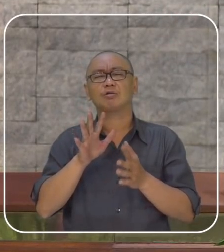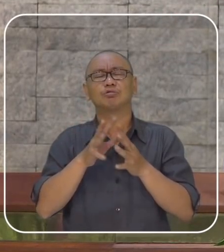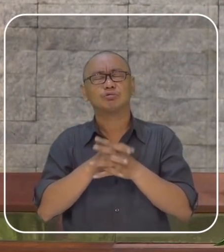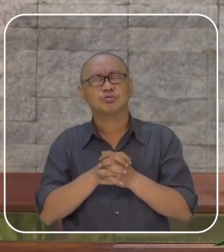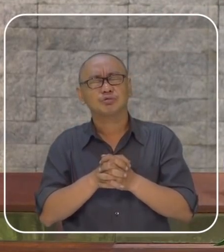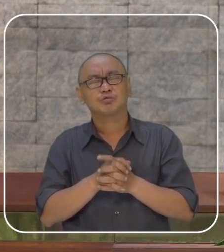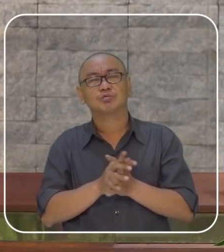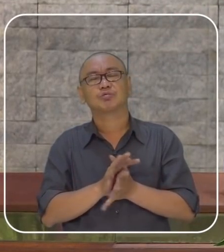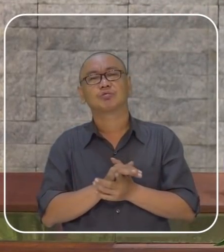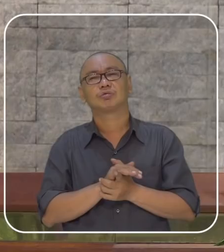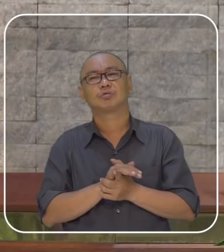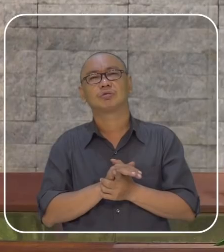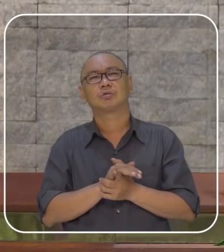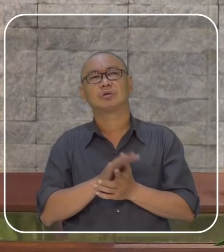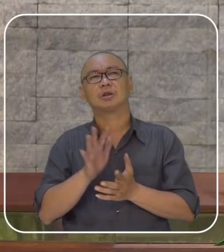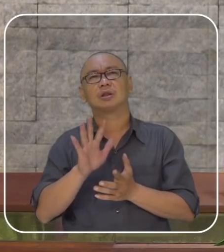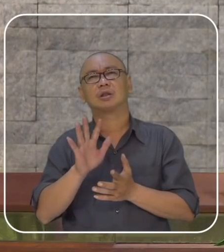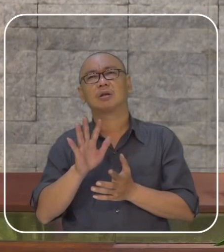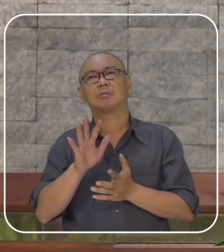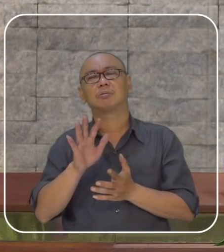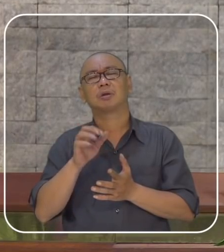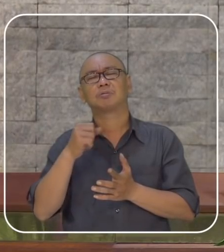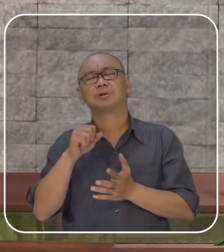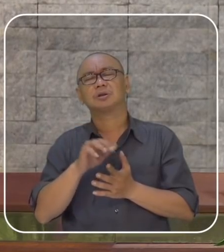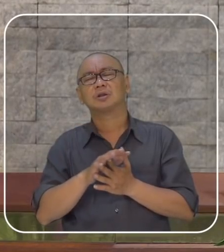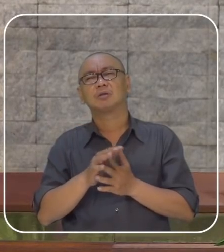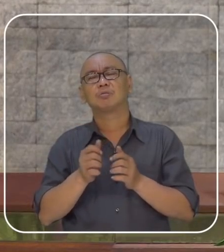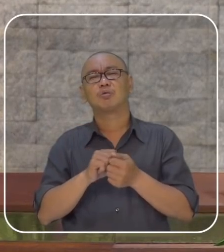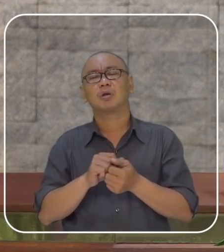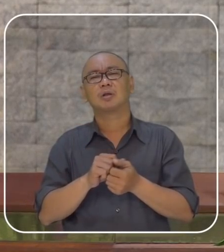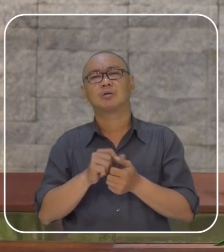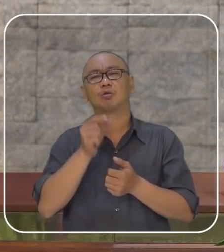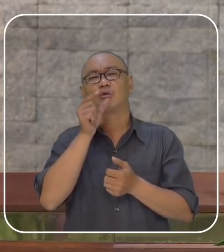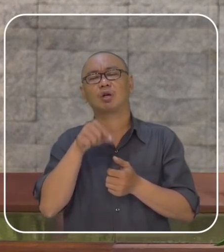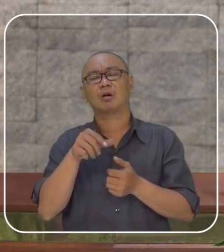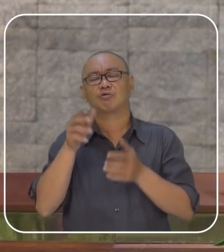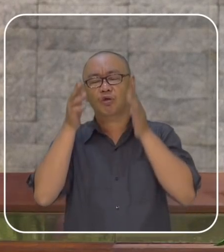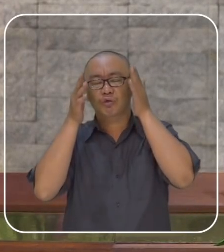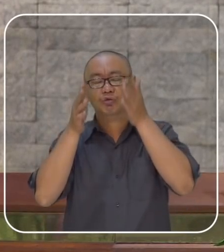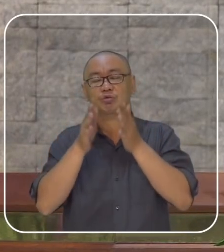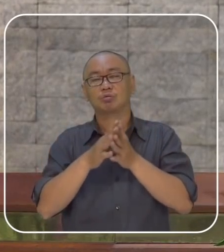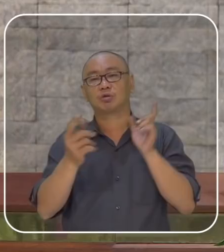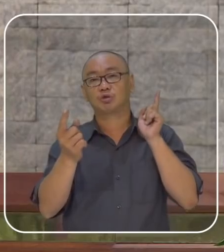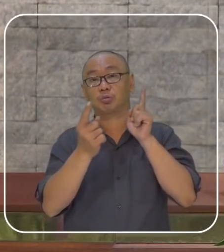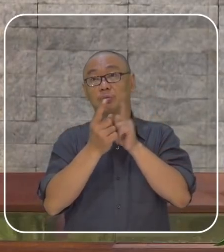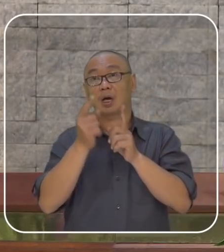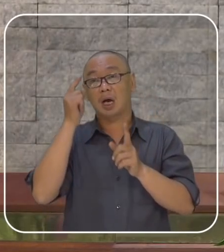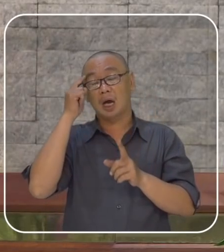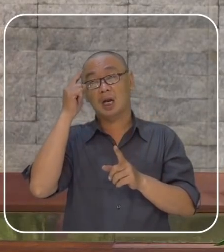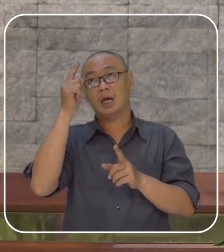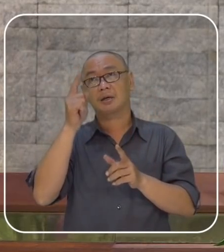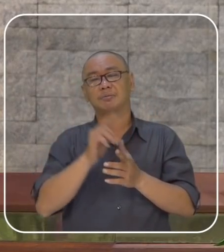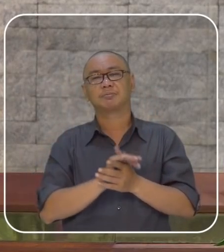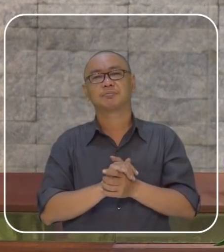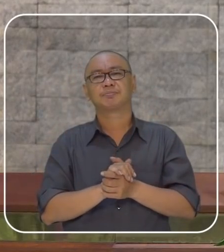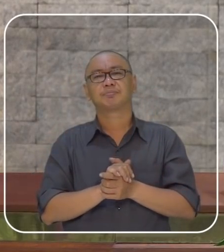lagi dapat membuat orang berkonsentrasi untuk berjumpa dengan Allah. Nah, dengan demikian